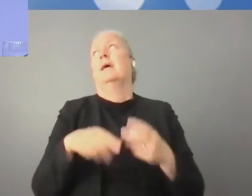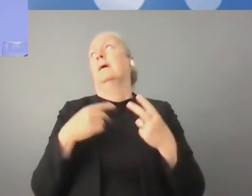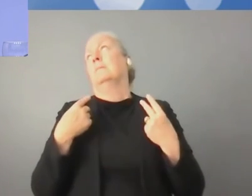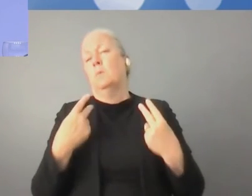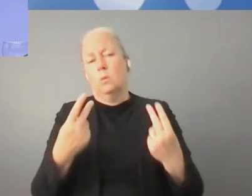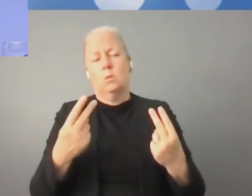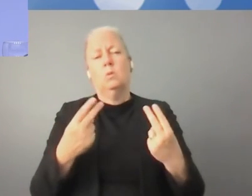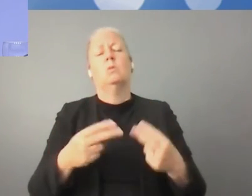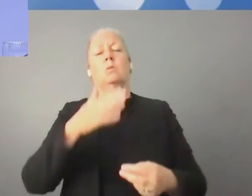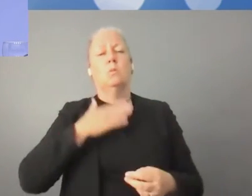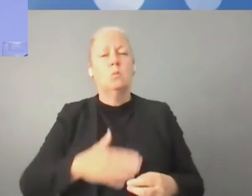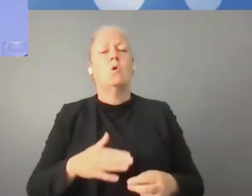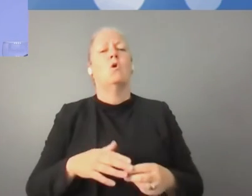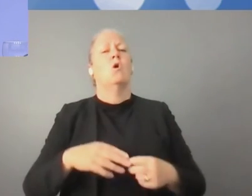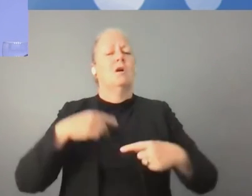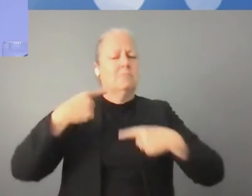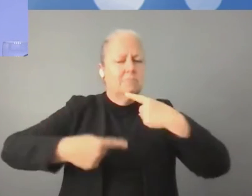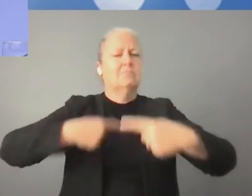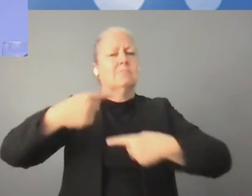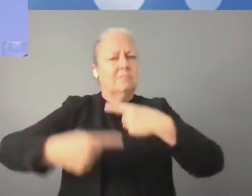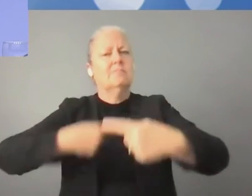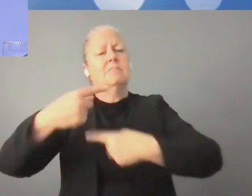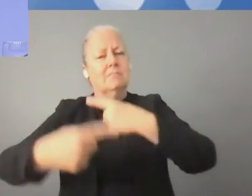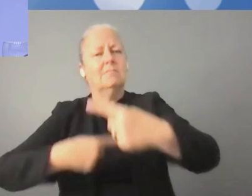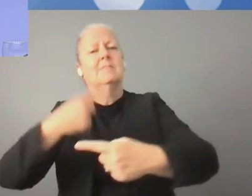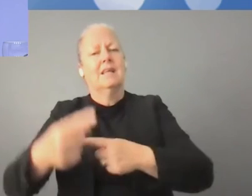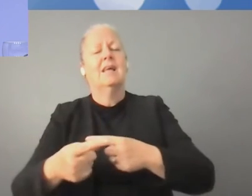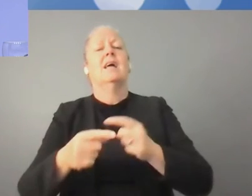нам показала пандемия COVID-19, которая